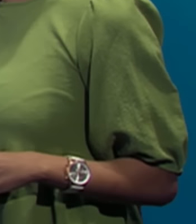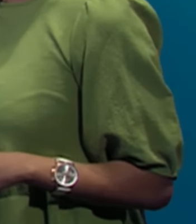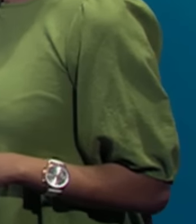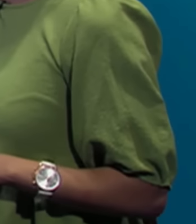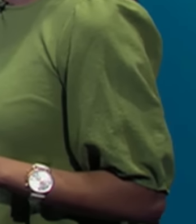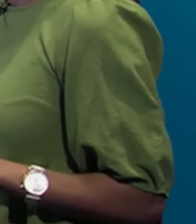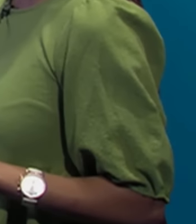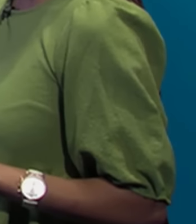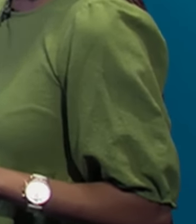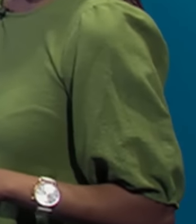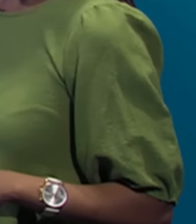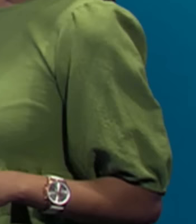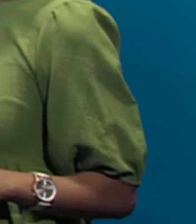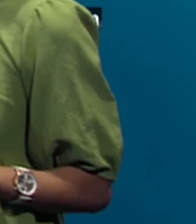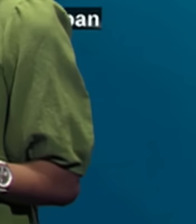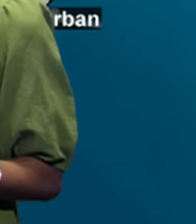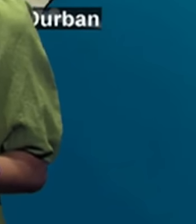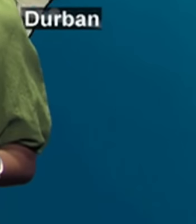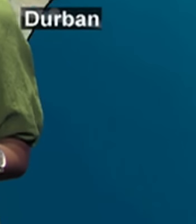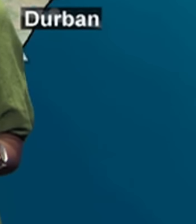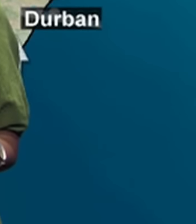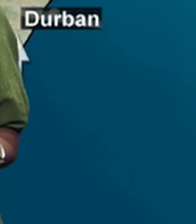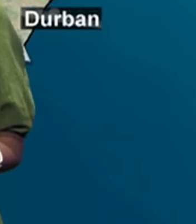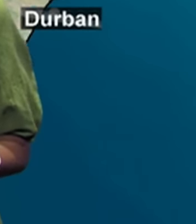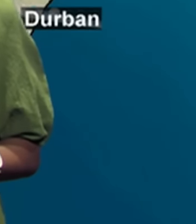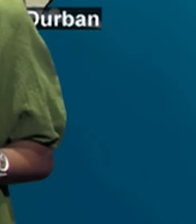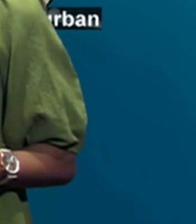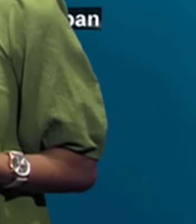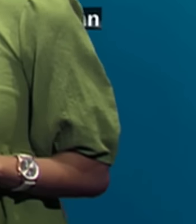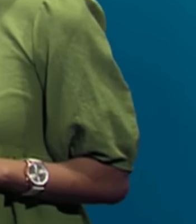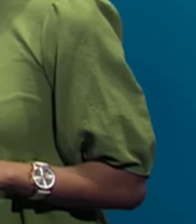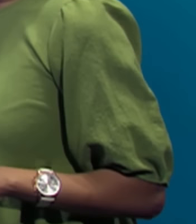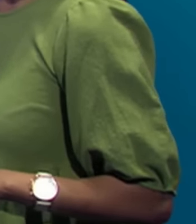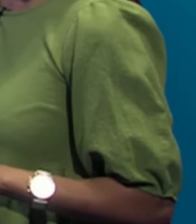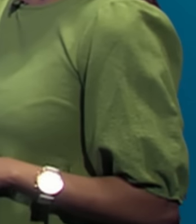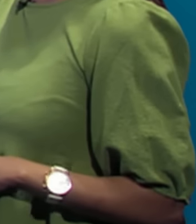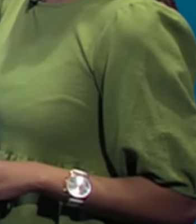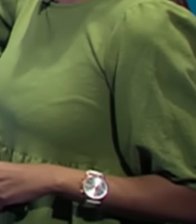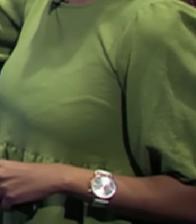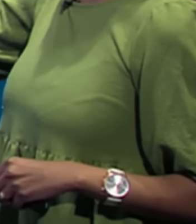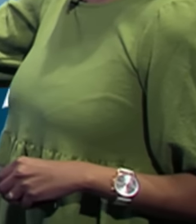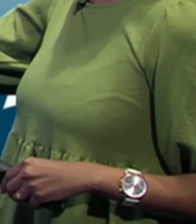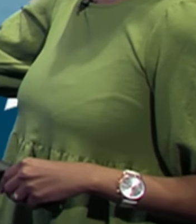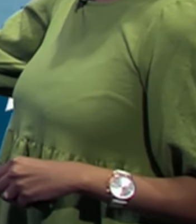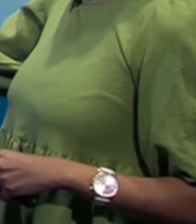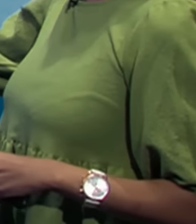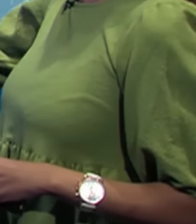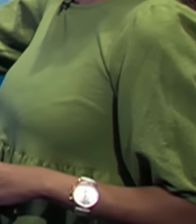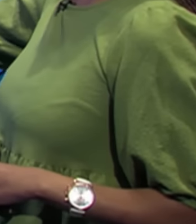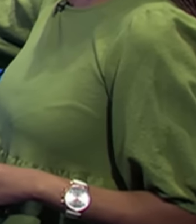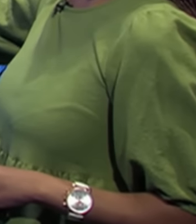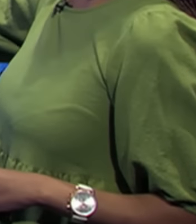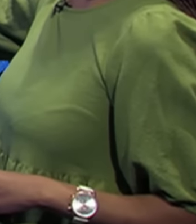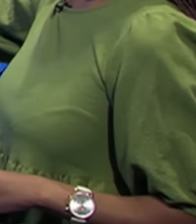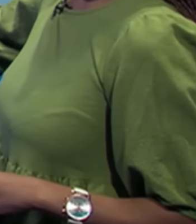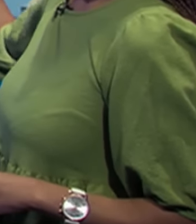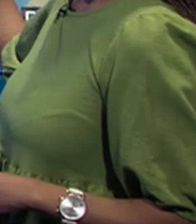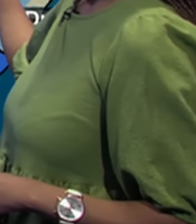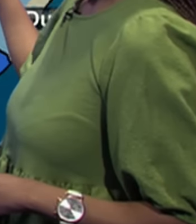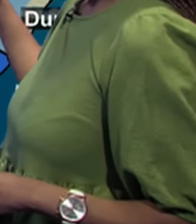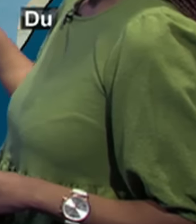le 30 re bella bophirima jwa naga bo tla nna le gone go aparelwa ke maru fa re lebella gape dipula di a tswelela mo karolong ya